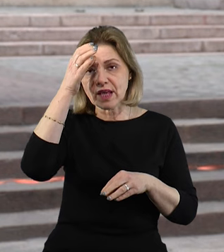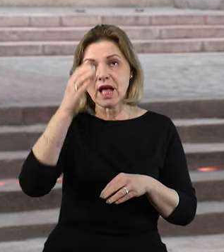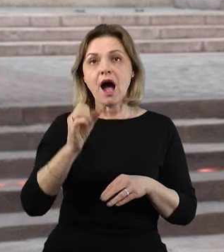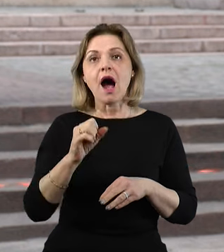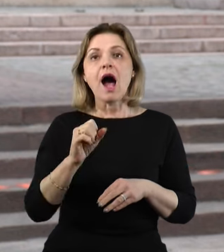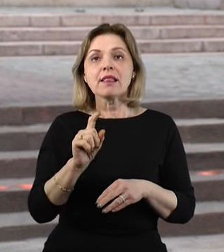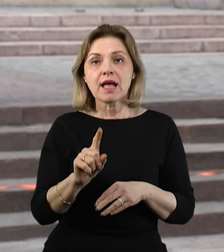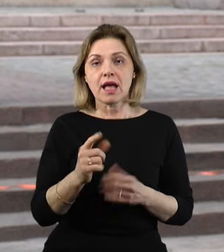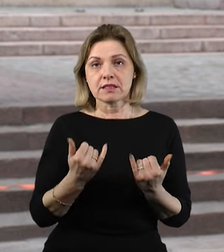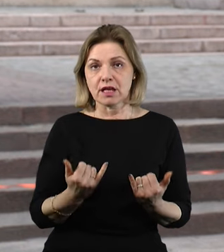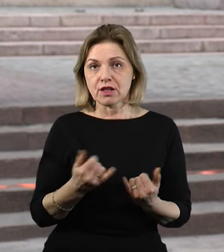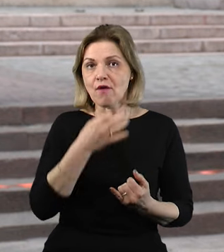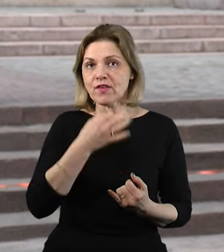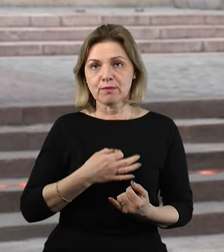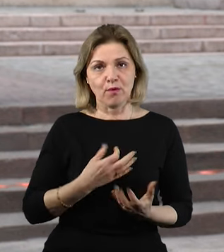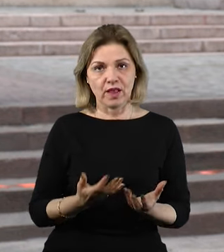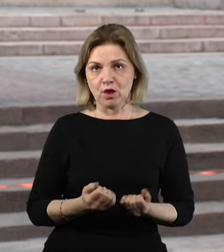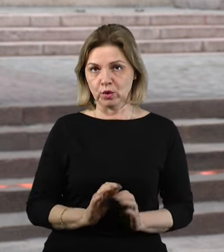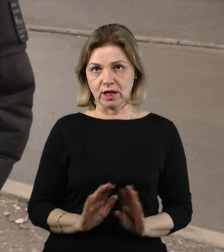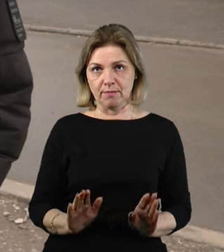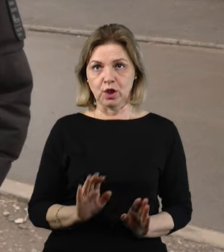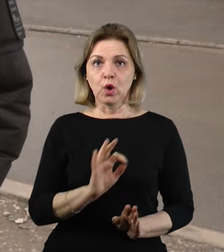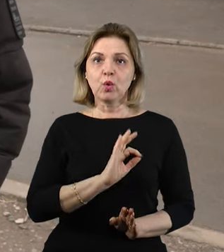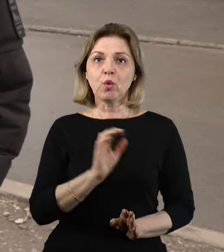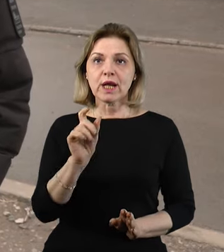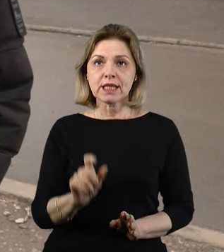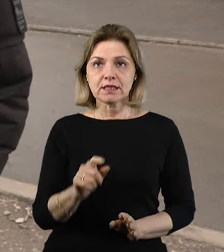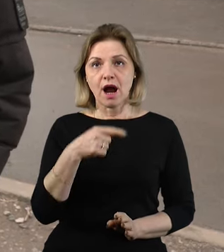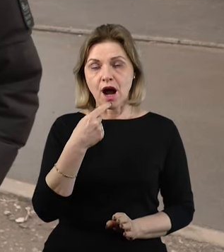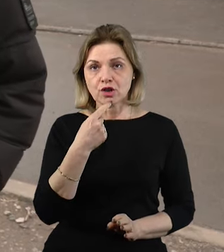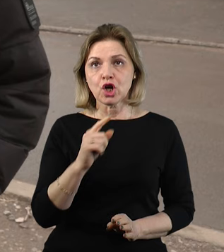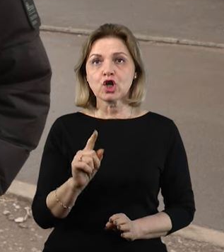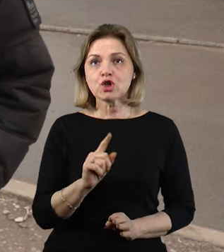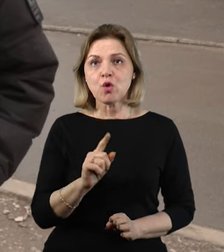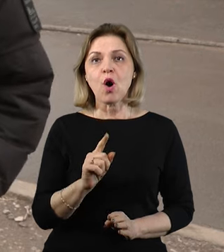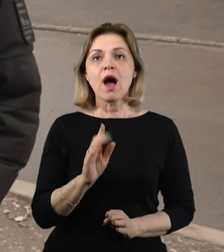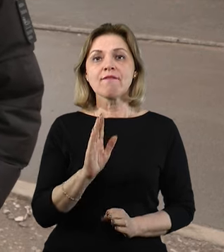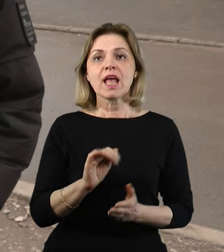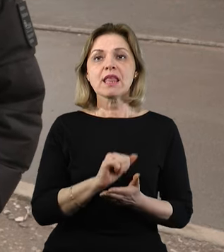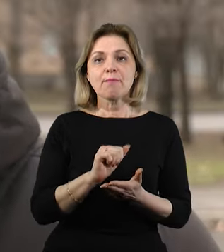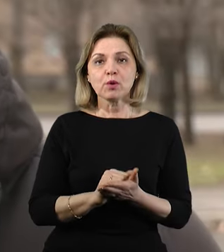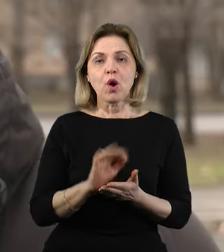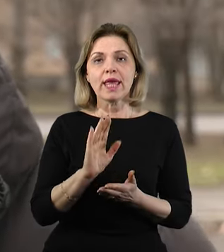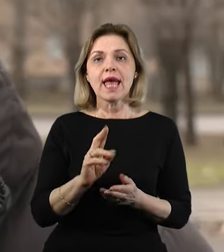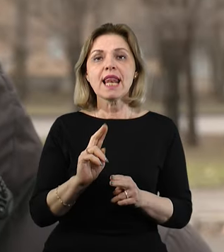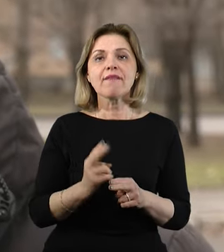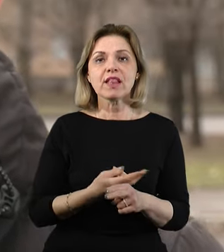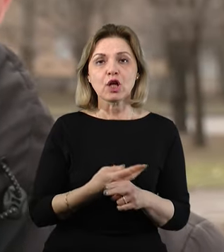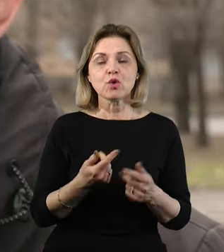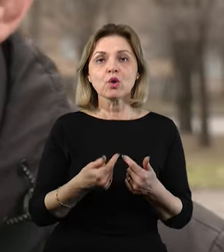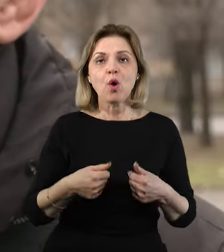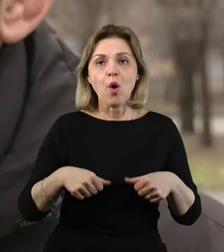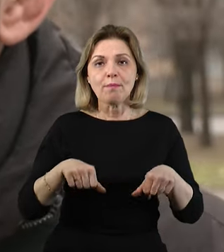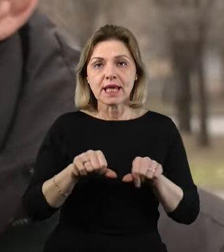Оксену Лісовому, але на даний момент відповіді не отримали. Юрист Андрій Саченко каже, підпис в дипломі голови ліквідаційної комісії, а